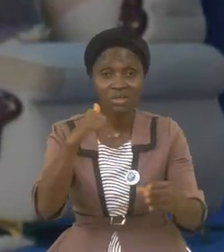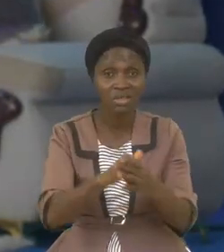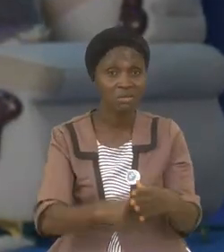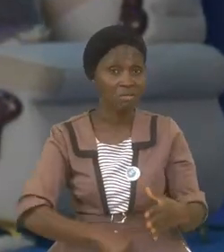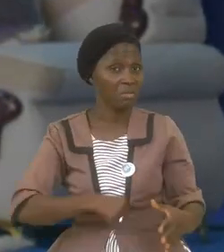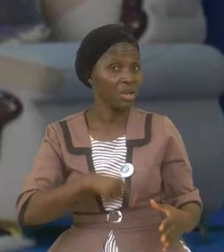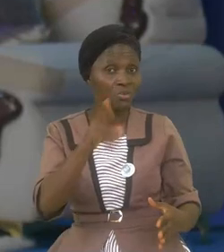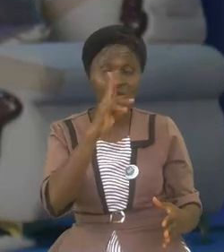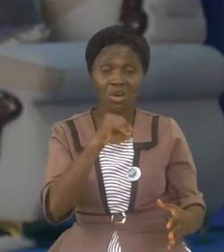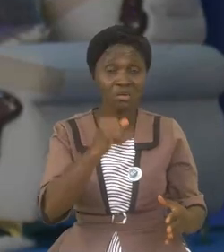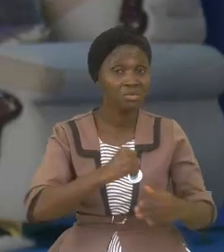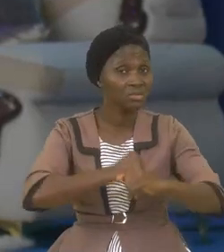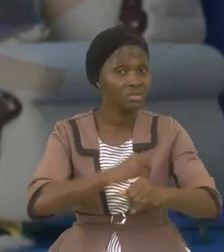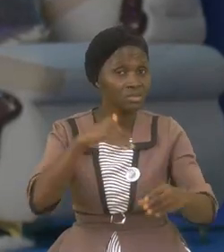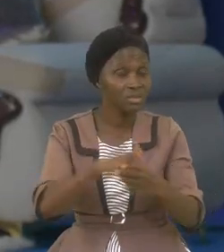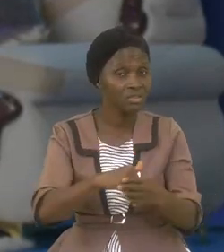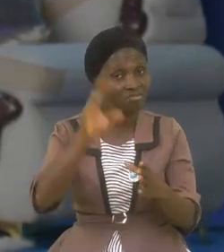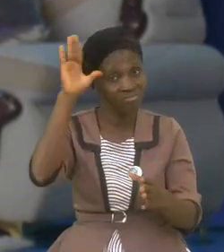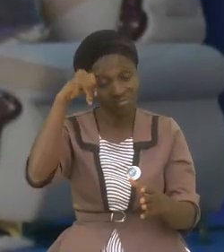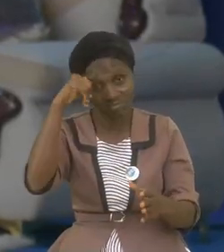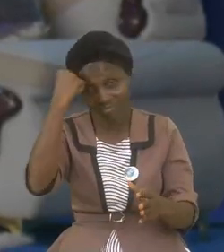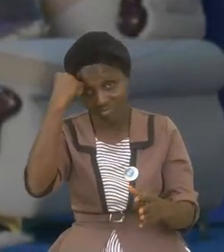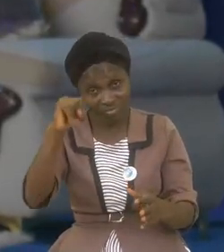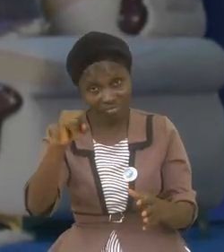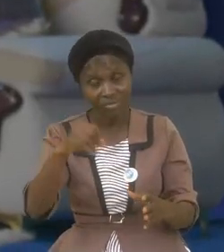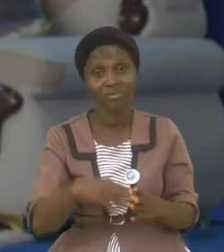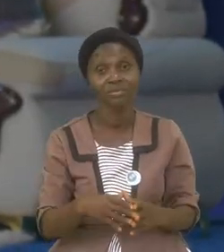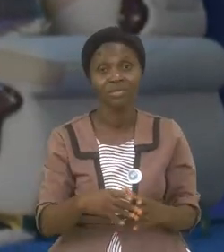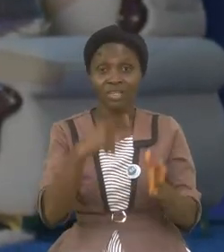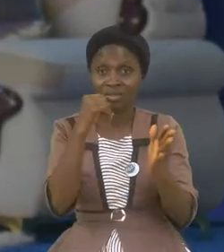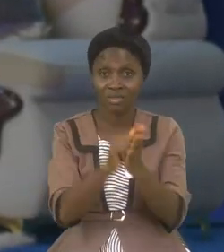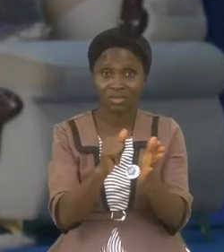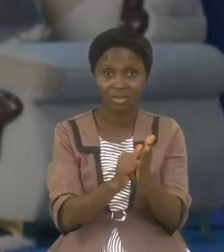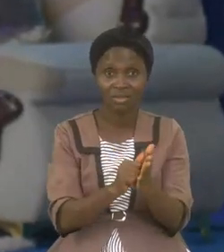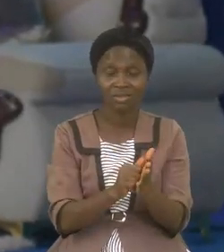tes péchés. Tu n'es pas sécurisé en orgueil. Tu n'es pas sécurisé